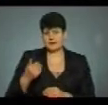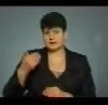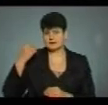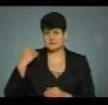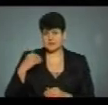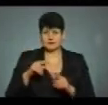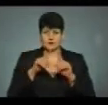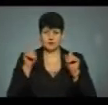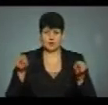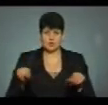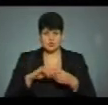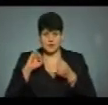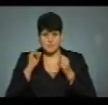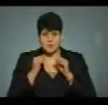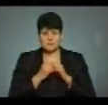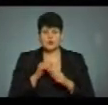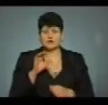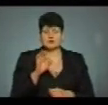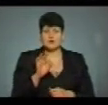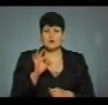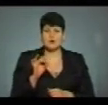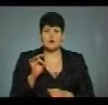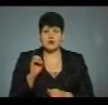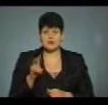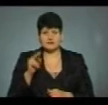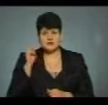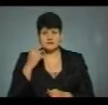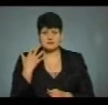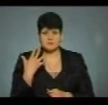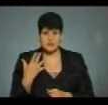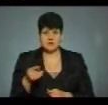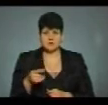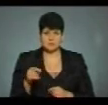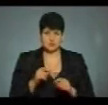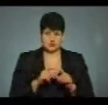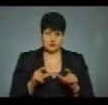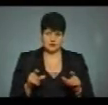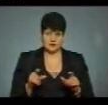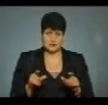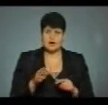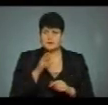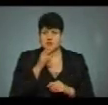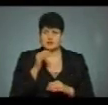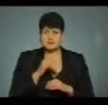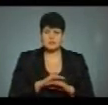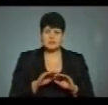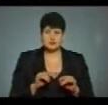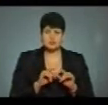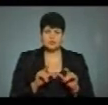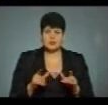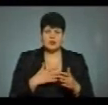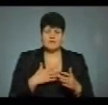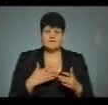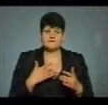дошка пам'яті Олександра Орляка. Він навчався у 5-й Тернопільській школі. Під час вечора пам'яті учні школи в актовому